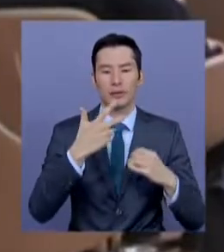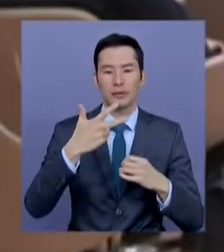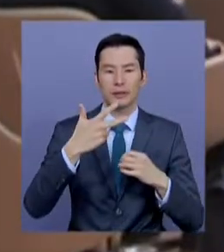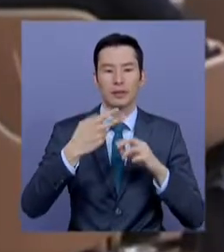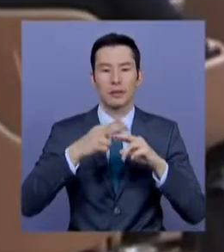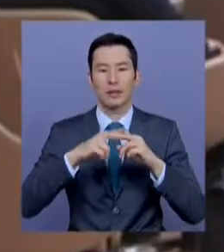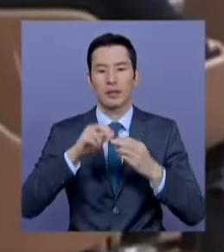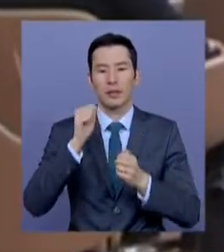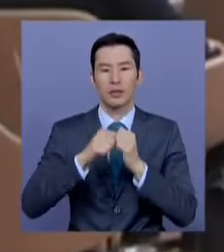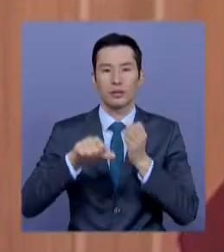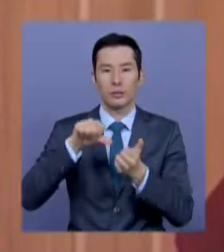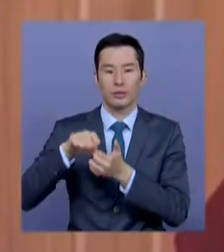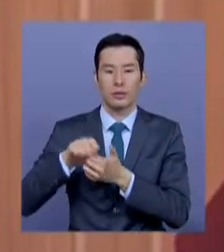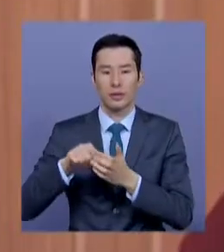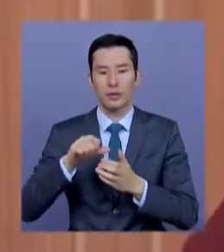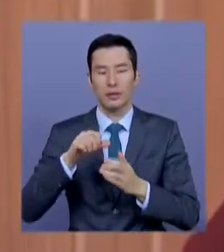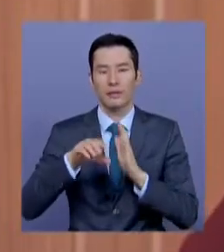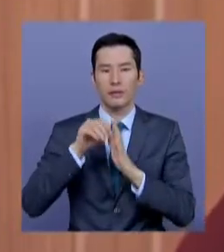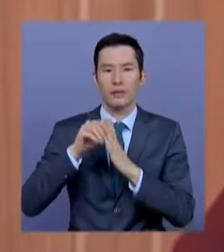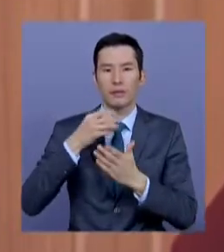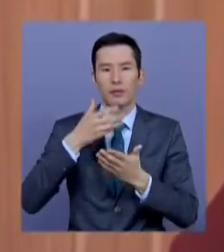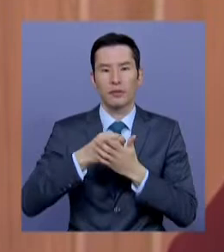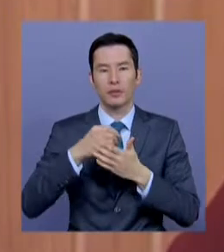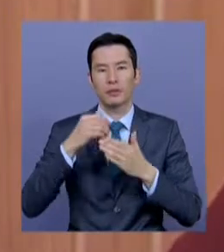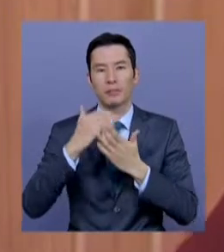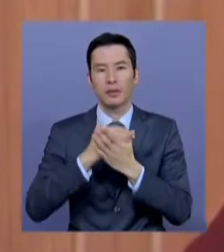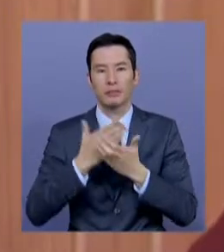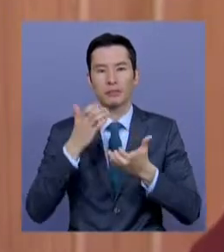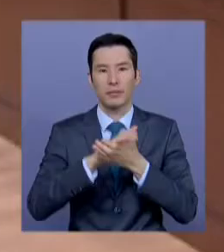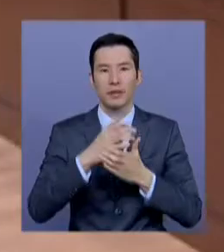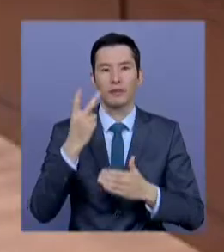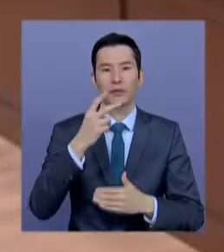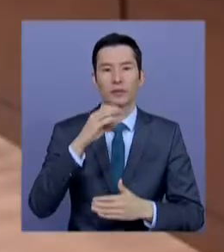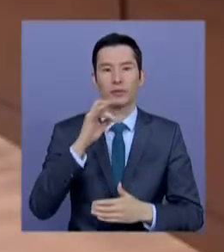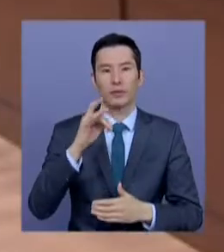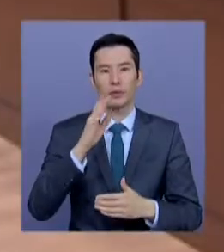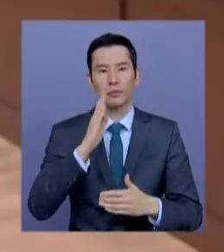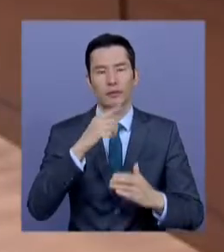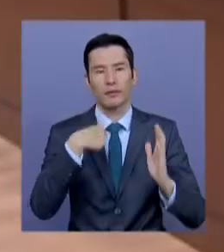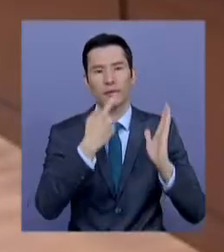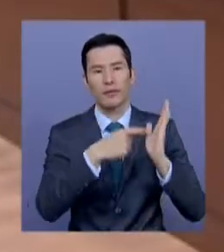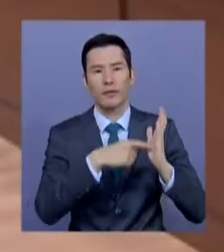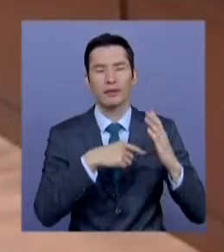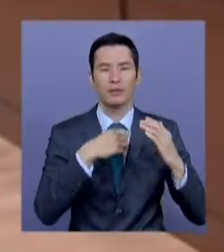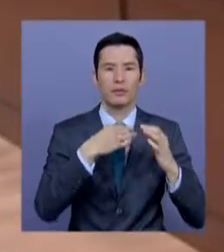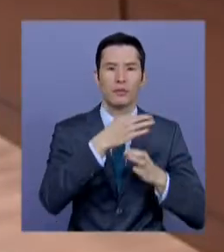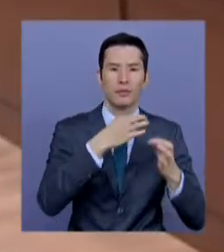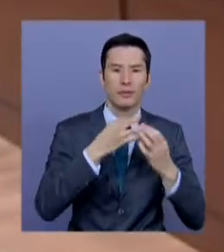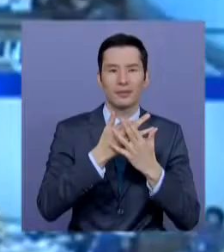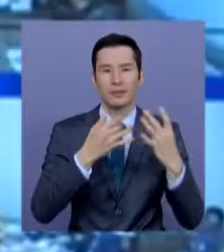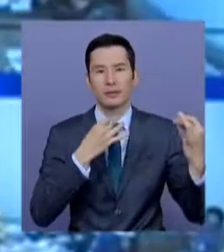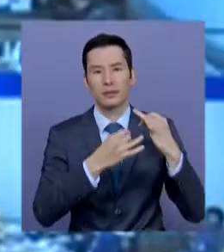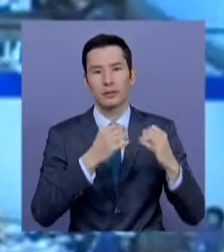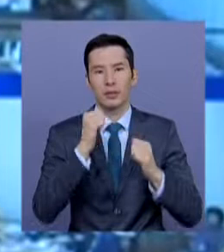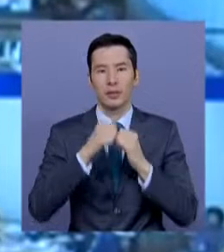әрбір қатысушы сайлау алдындағы өз бағдарламасын таныстырса, екінші турда қарсыластарбен сұрақ-жауап пікір сессиясын өткізеді. Айта кетейік,